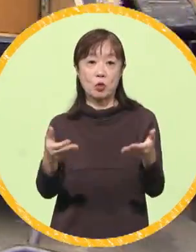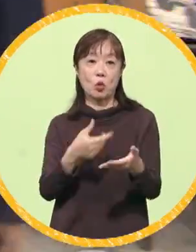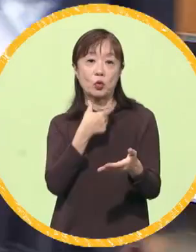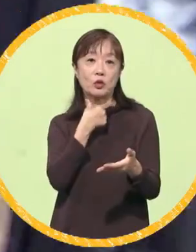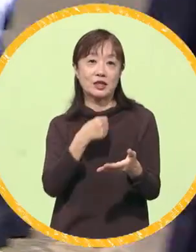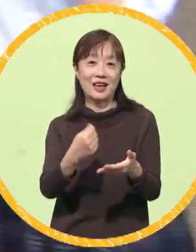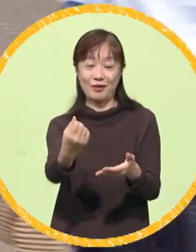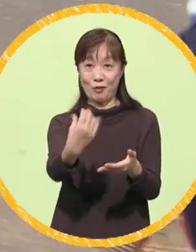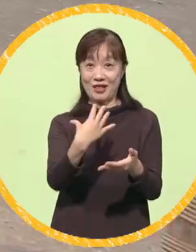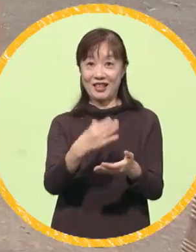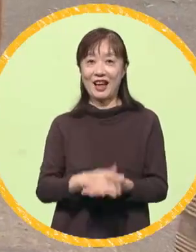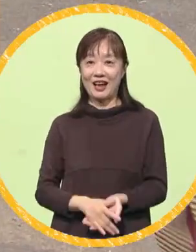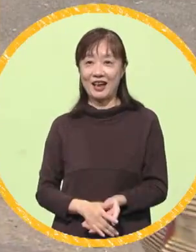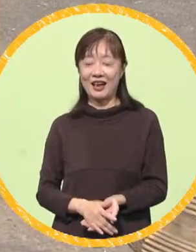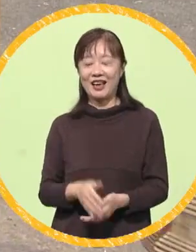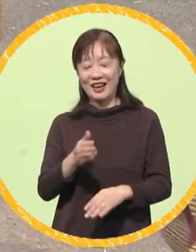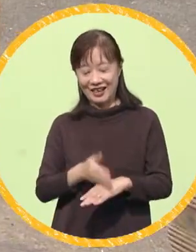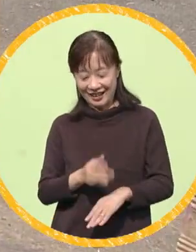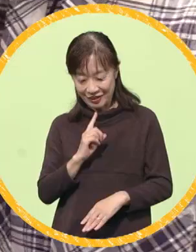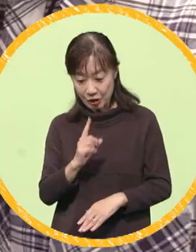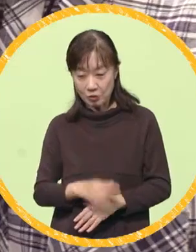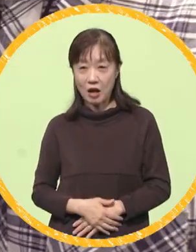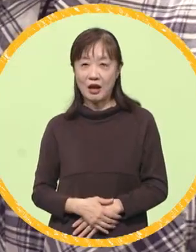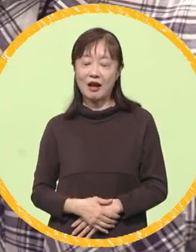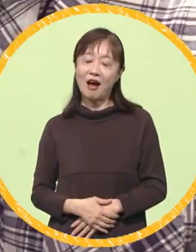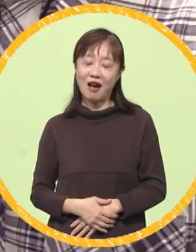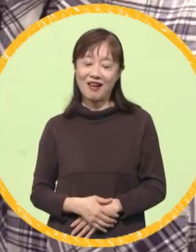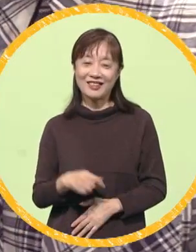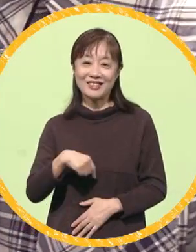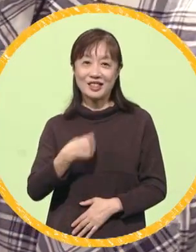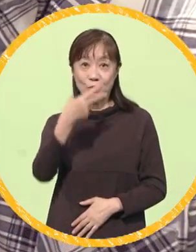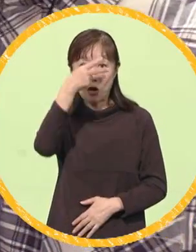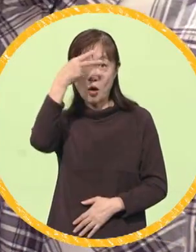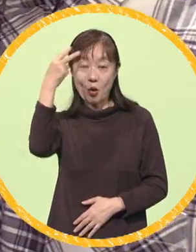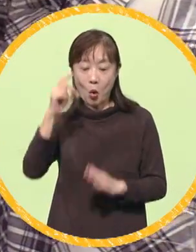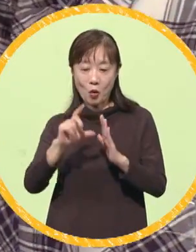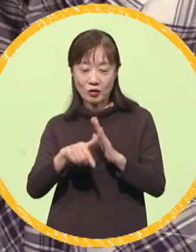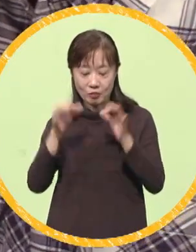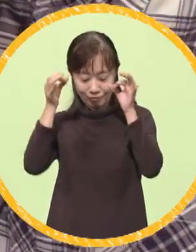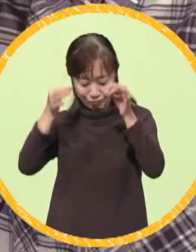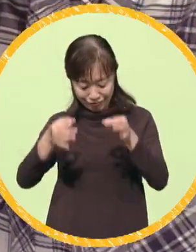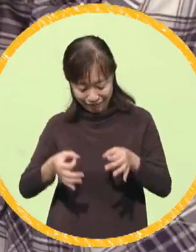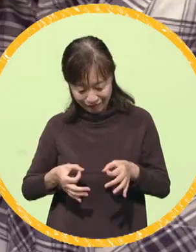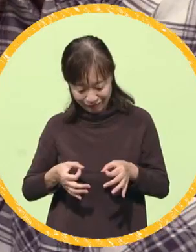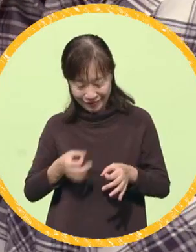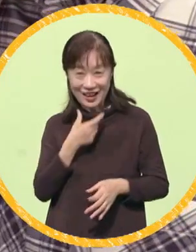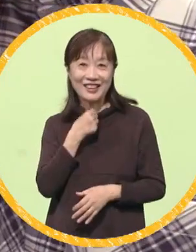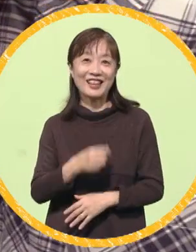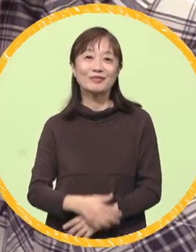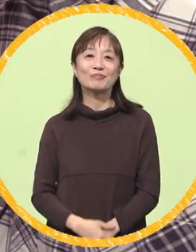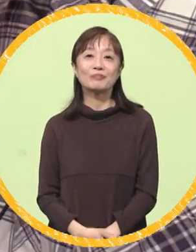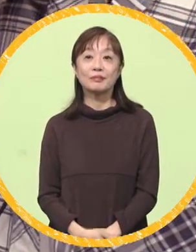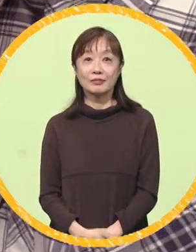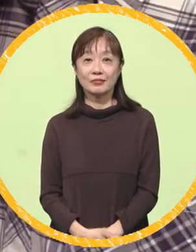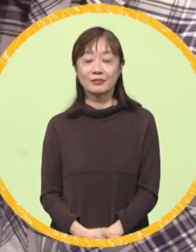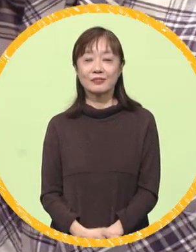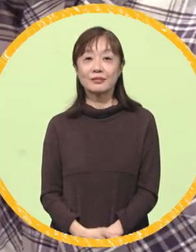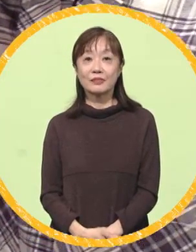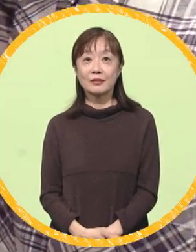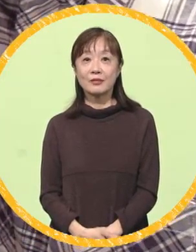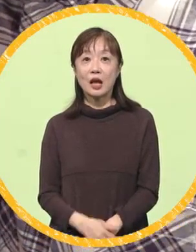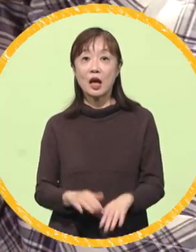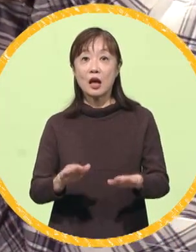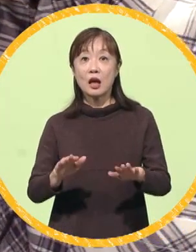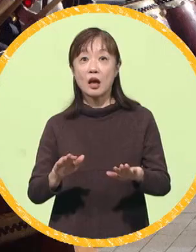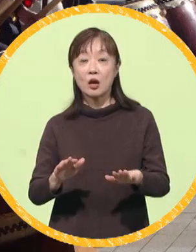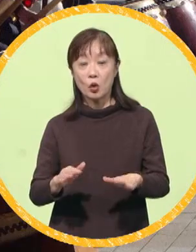。 ありがとうございます。 偉いですね、自分の高校時代があったら見習ってほしいですね。もう自分の時代の、ね、彼女たちを。さあ今日の